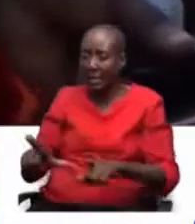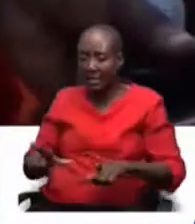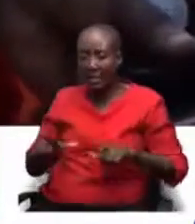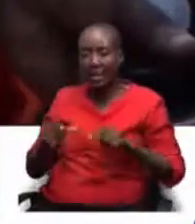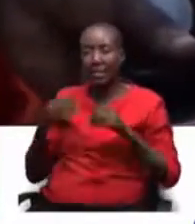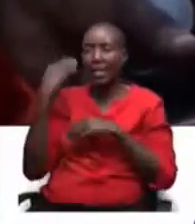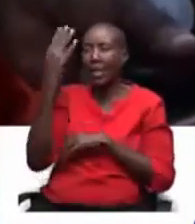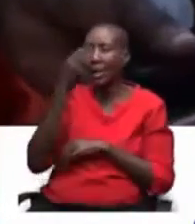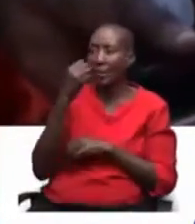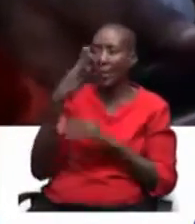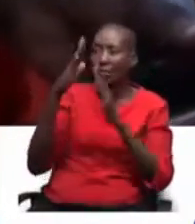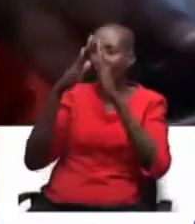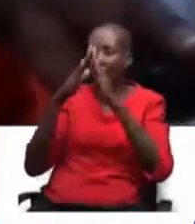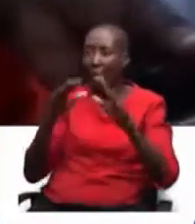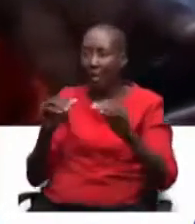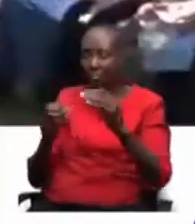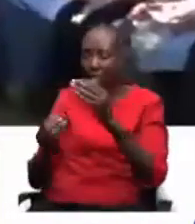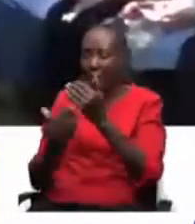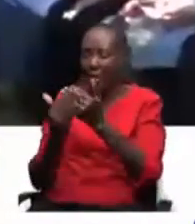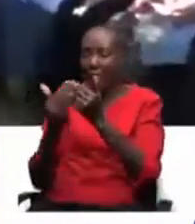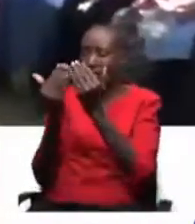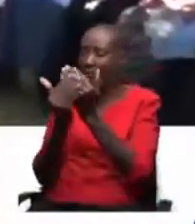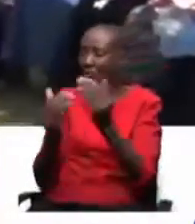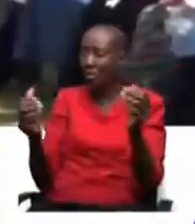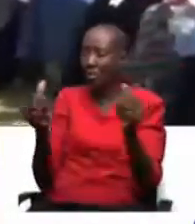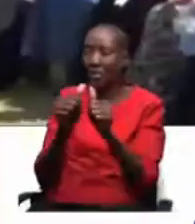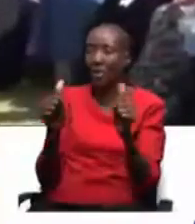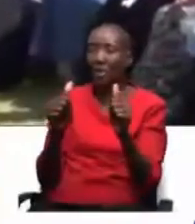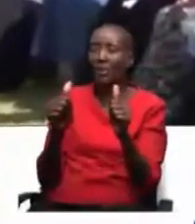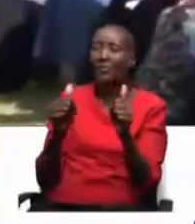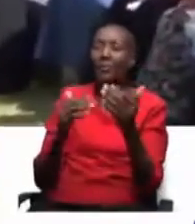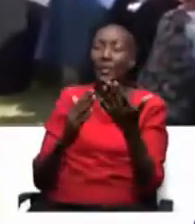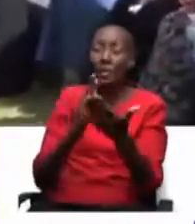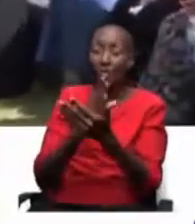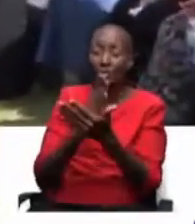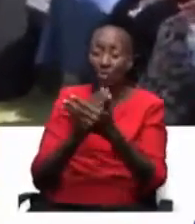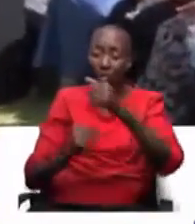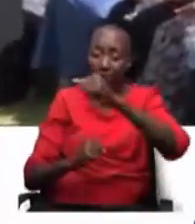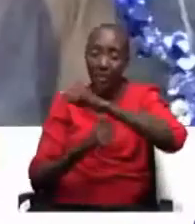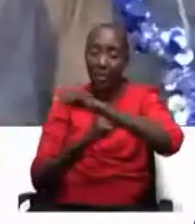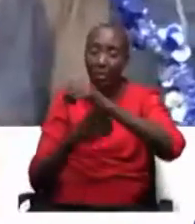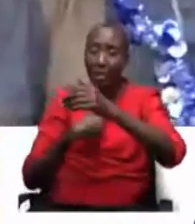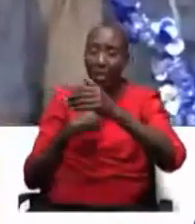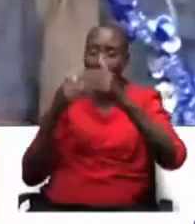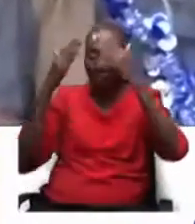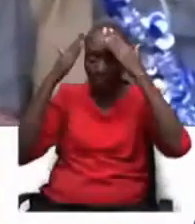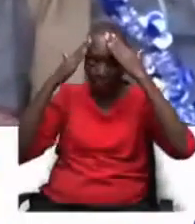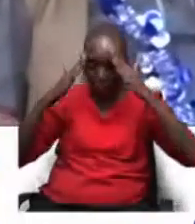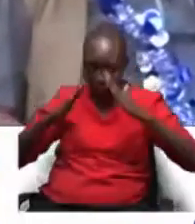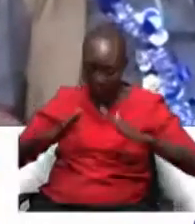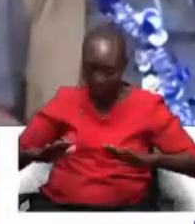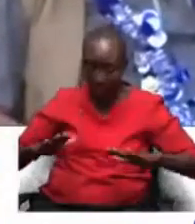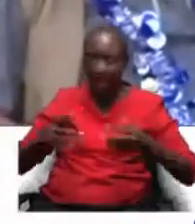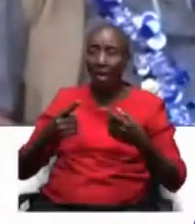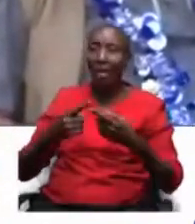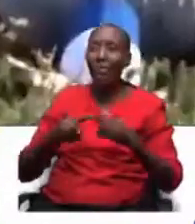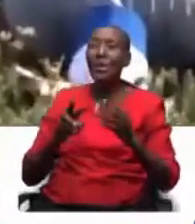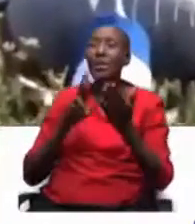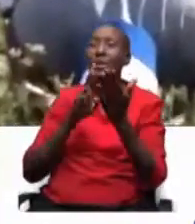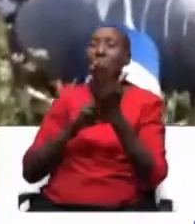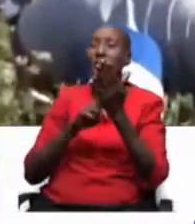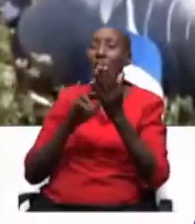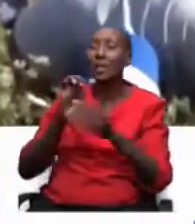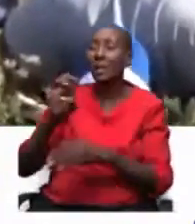and be able to raise their children happily. Licha ya kuwa na udhamini kutoka kwa dini ya Kiislamu, mwakilishi wa shirika hilo eneo la